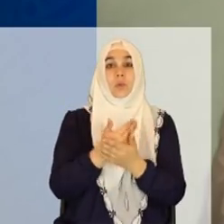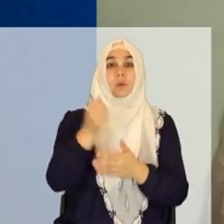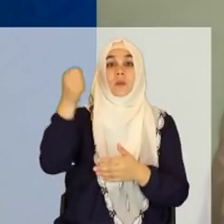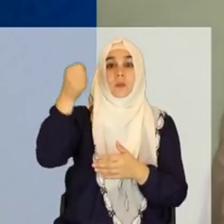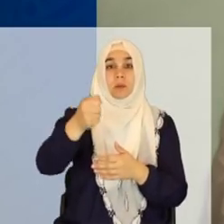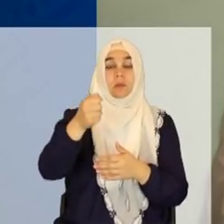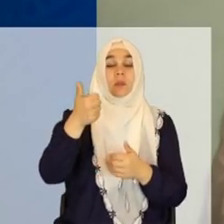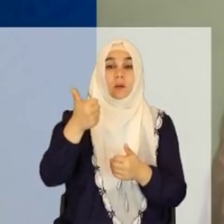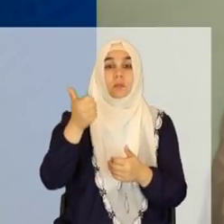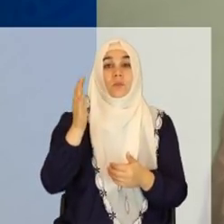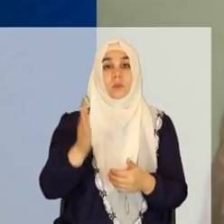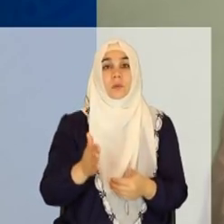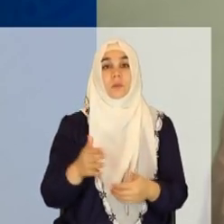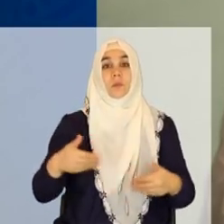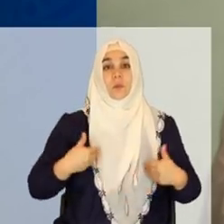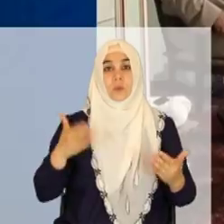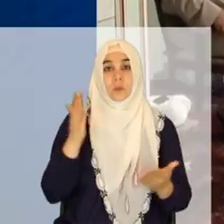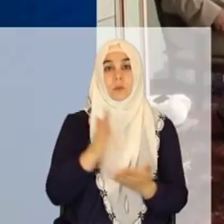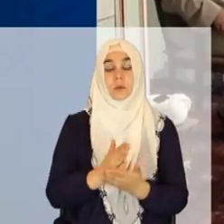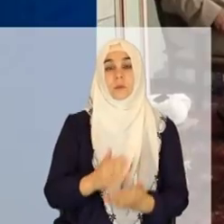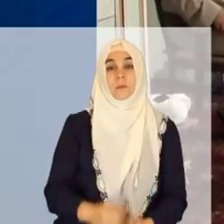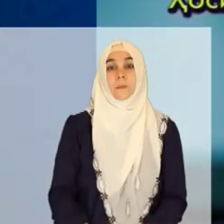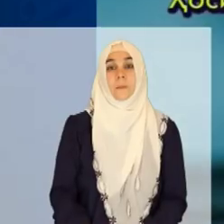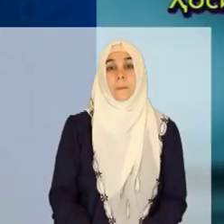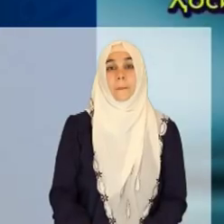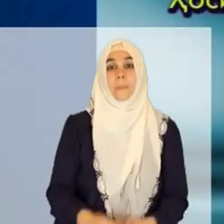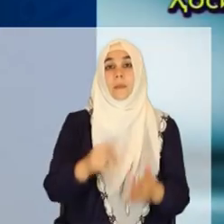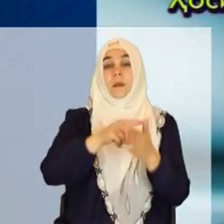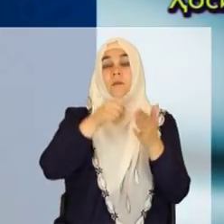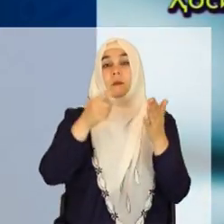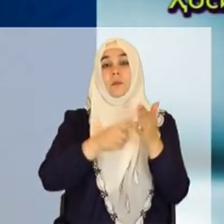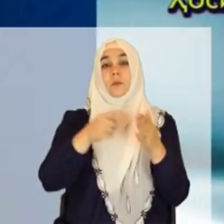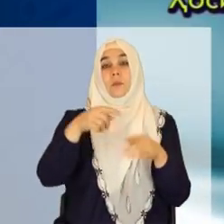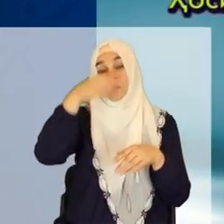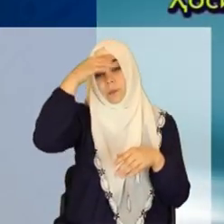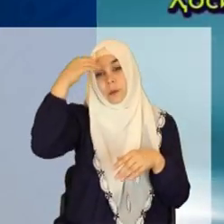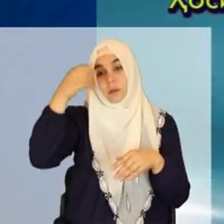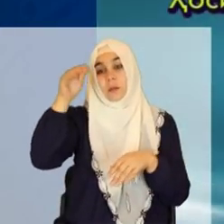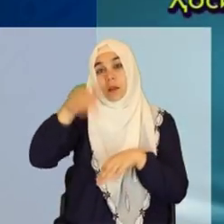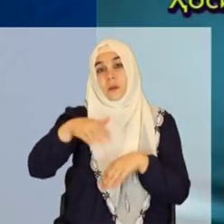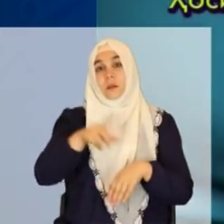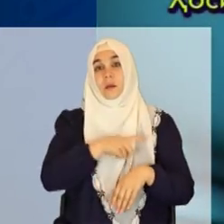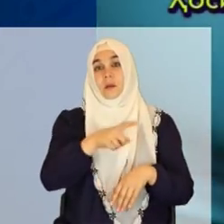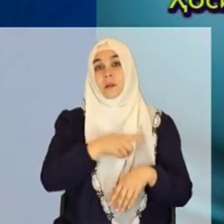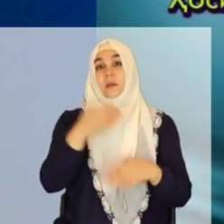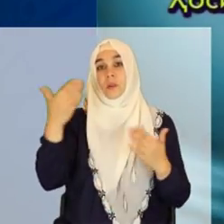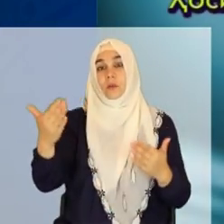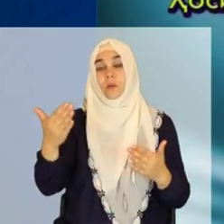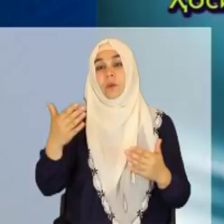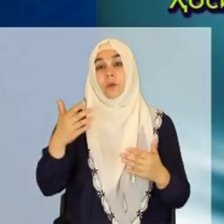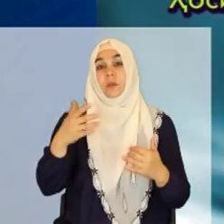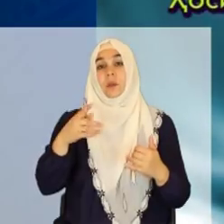yangi ko'chat ekib qo'ysa, inshaalloh foydasi bo'ladi buni. Savol: dehqonchilik uchun ijaraga yer olgan